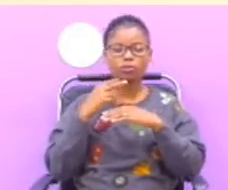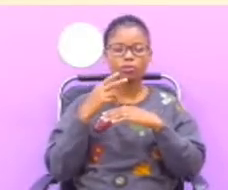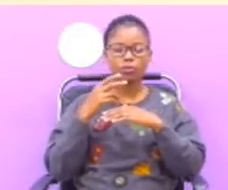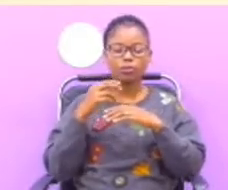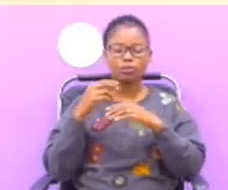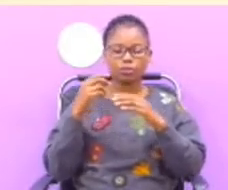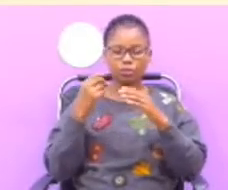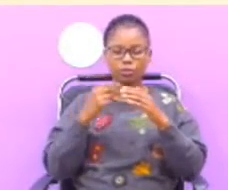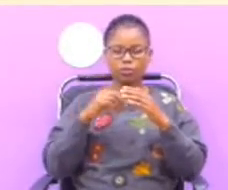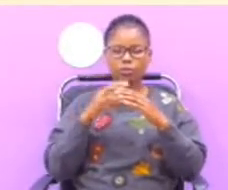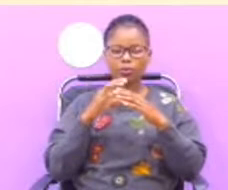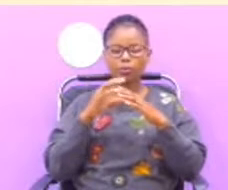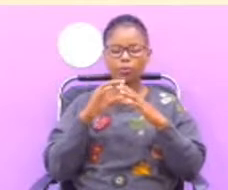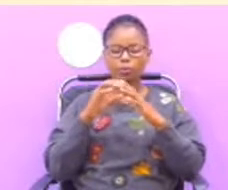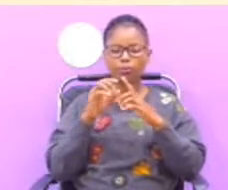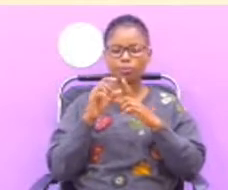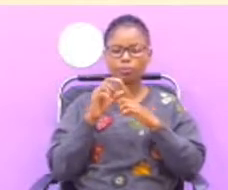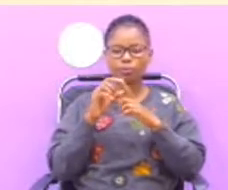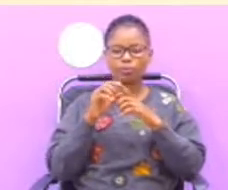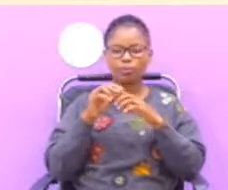itugĩ mĩgamba yenyenye